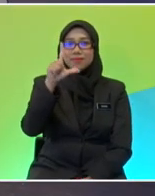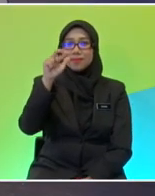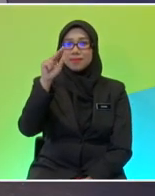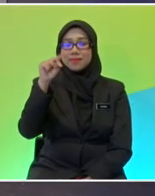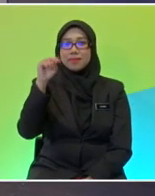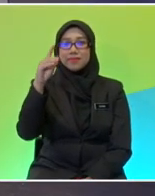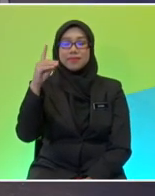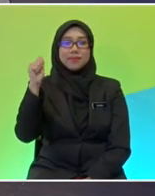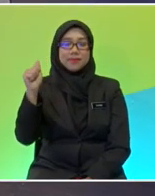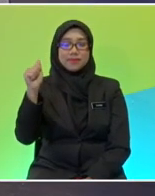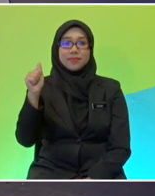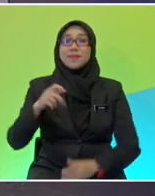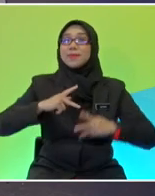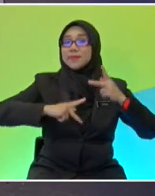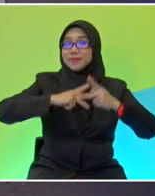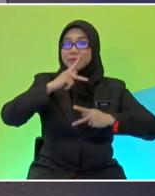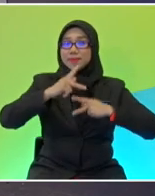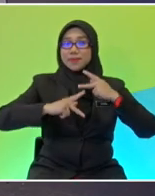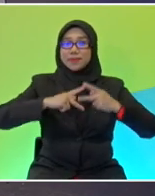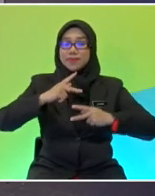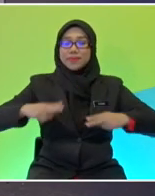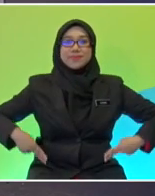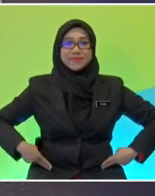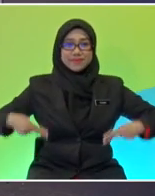topik kita yaitu kitaran hidup